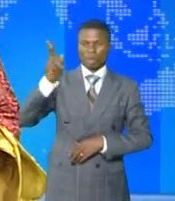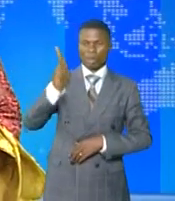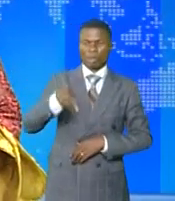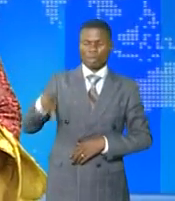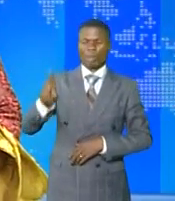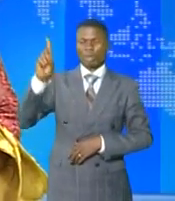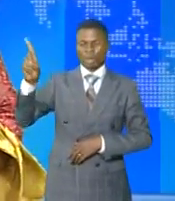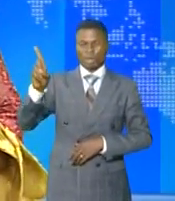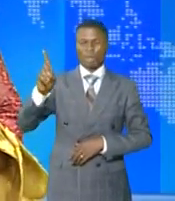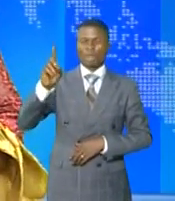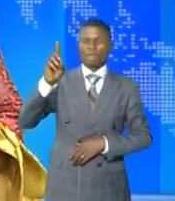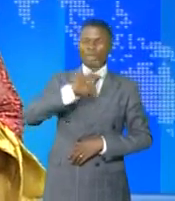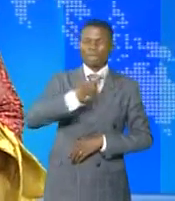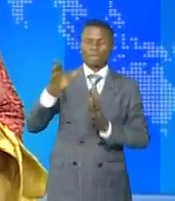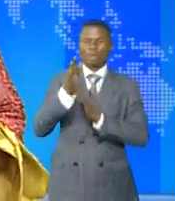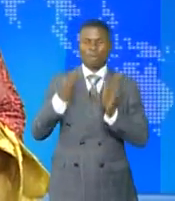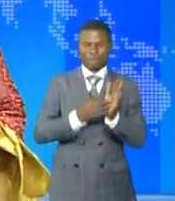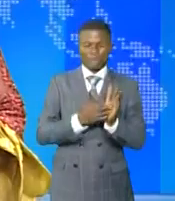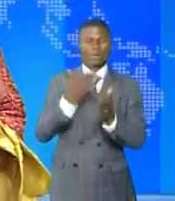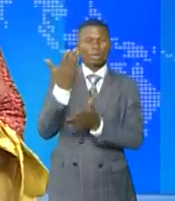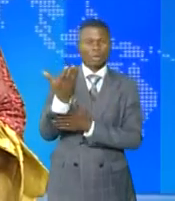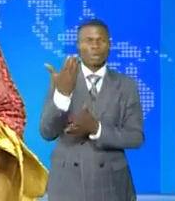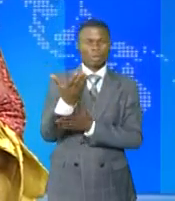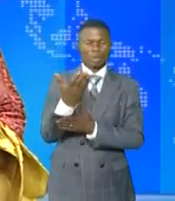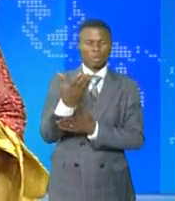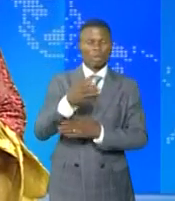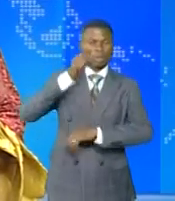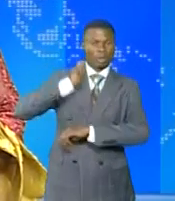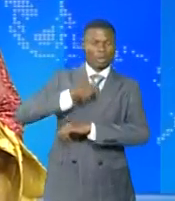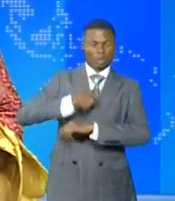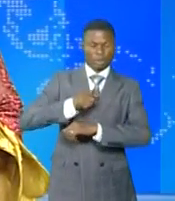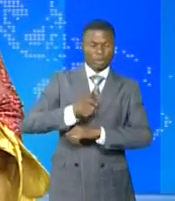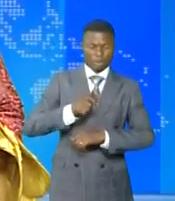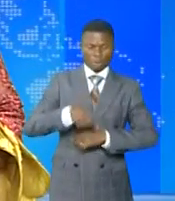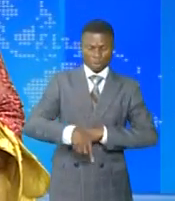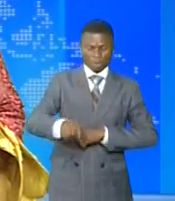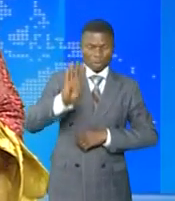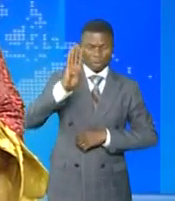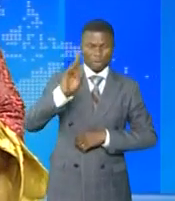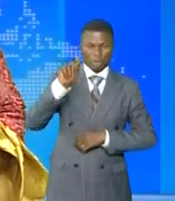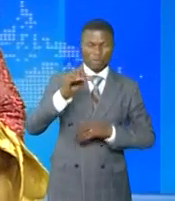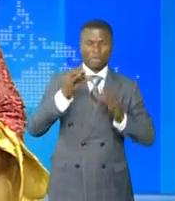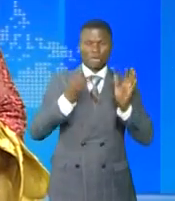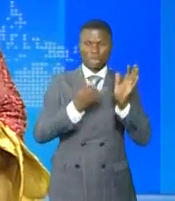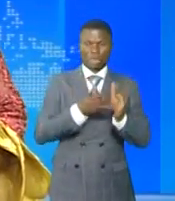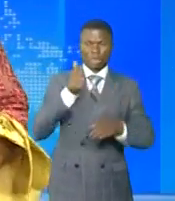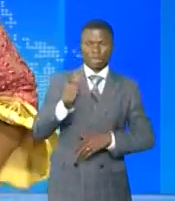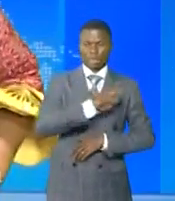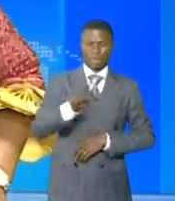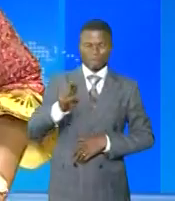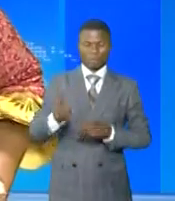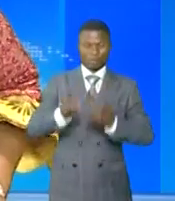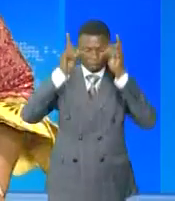et à 2018, appelé à l'audience ce jeudi 27 janvier 2021 et renvoyé